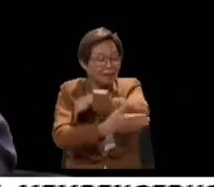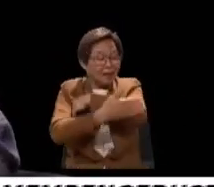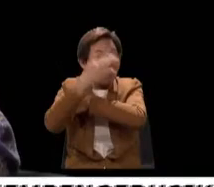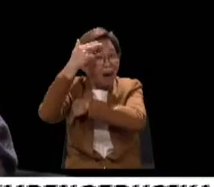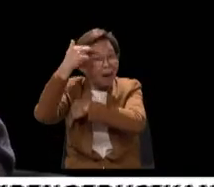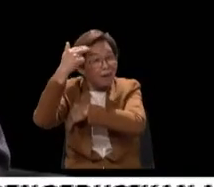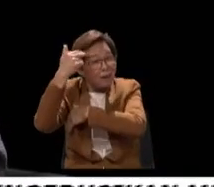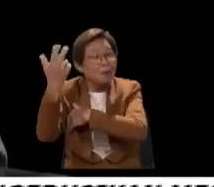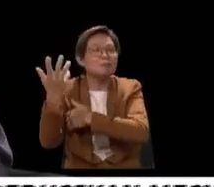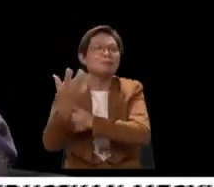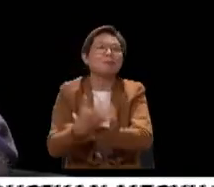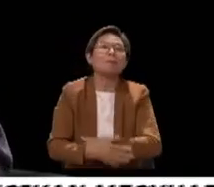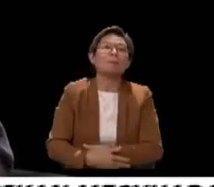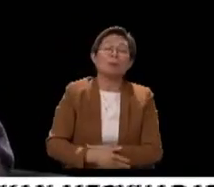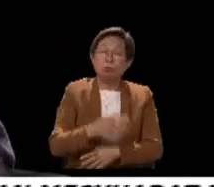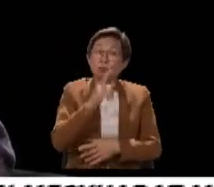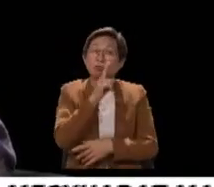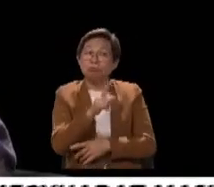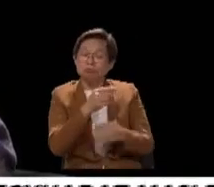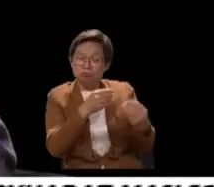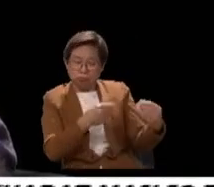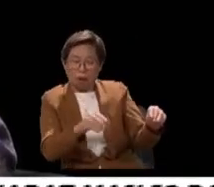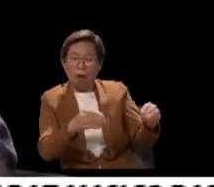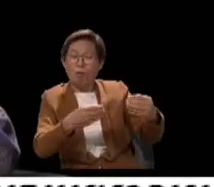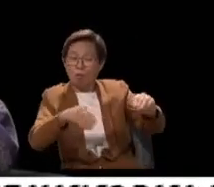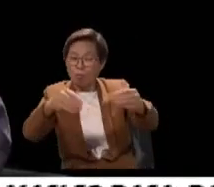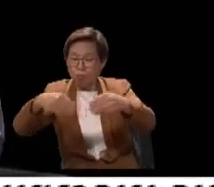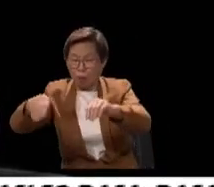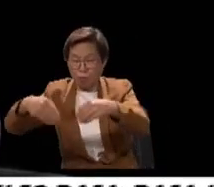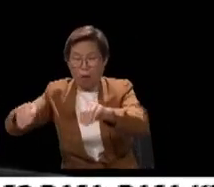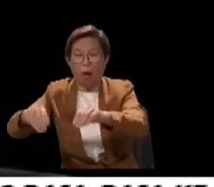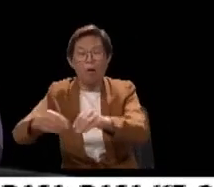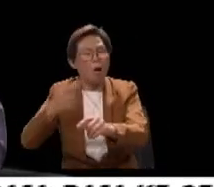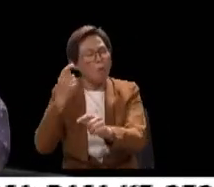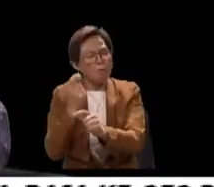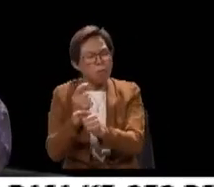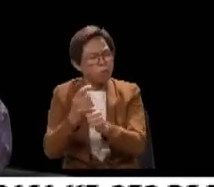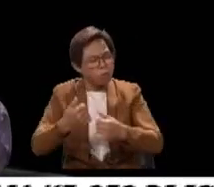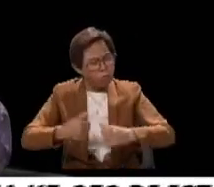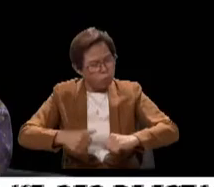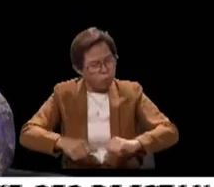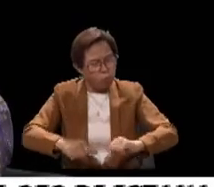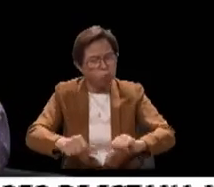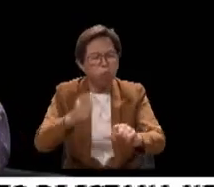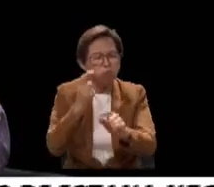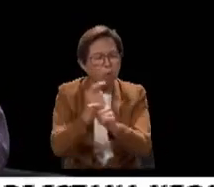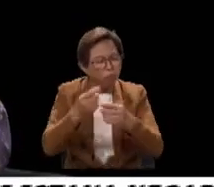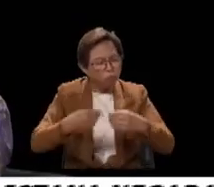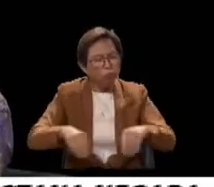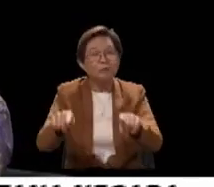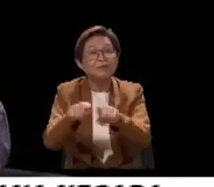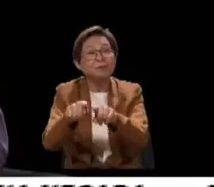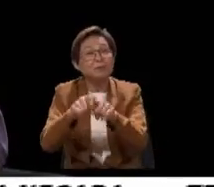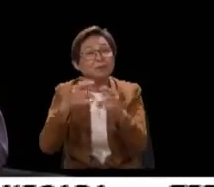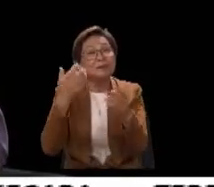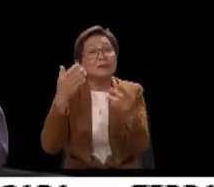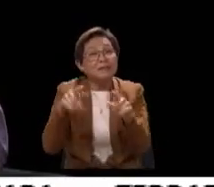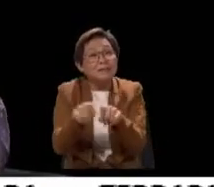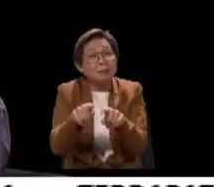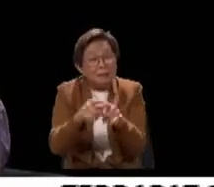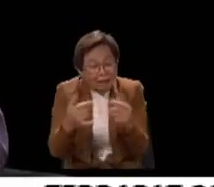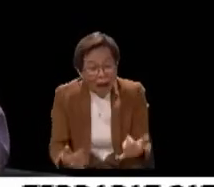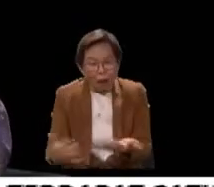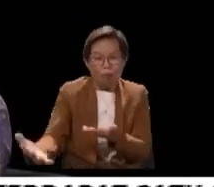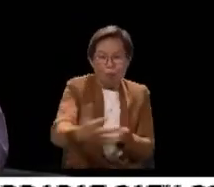memastikan bahawa pasaran kita tetap dapat kekal dalam keadaan yang seperti sekarang untuk mendapatkan